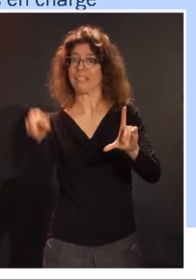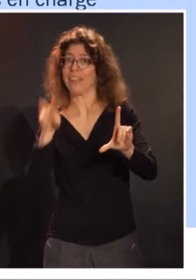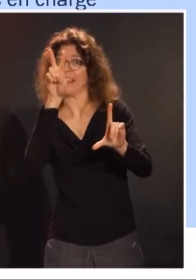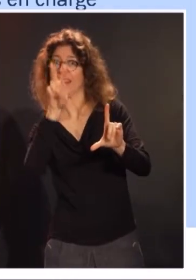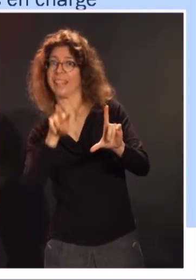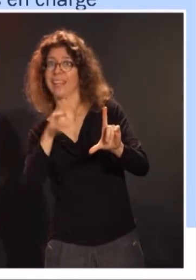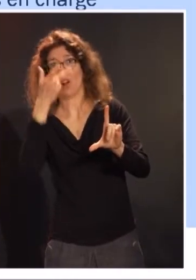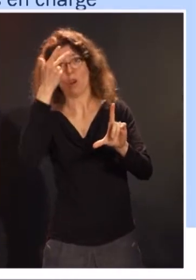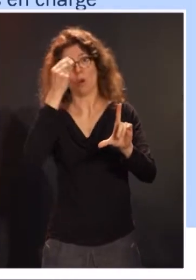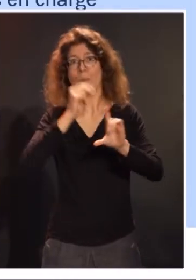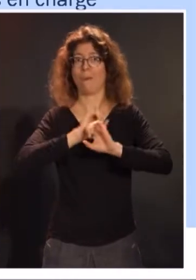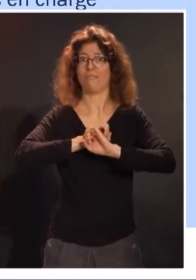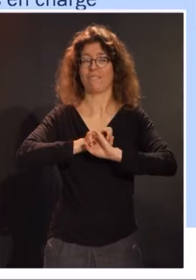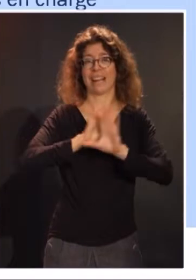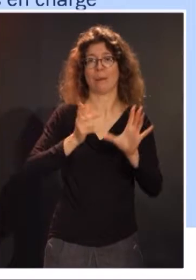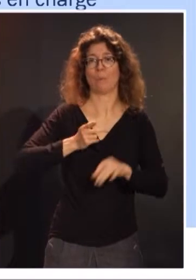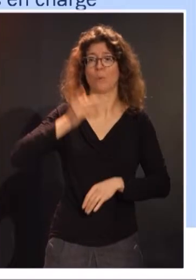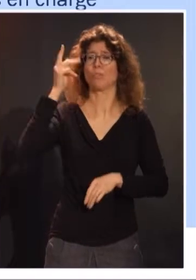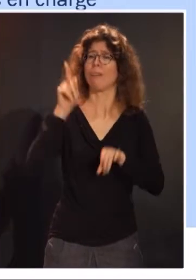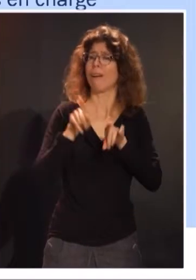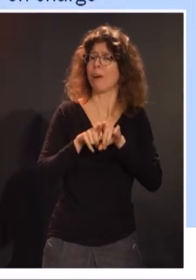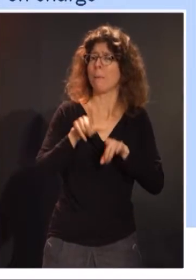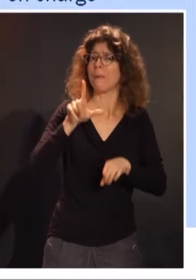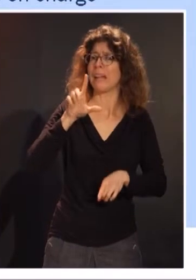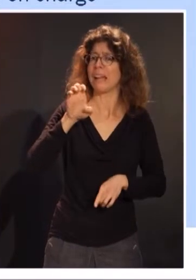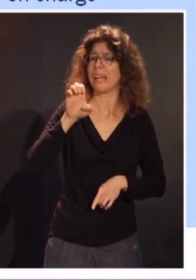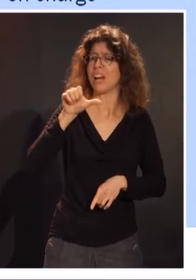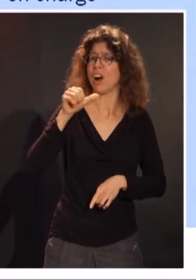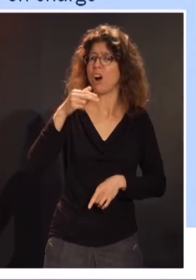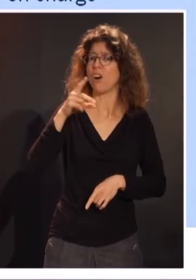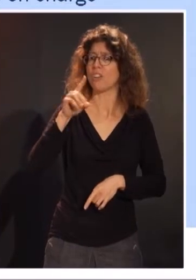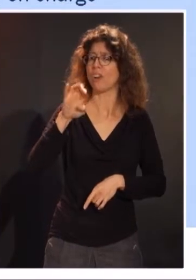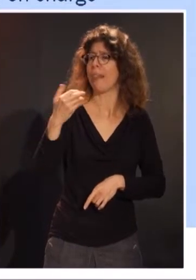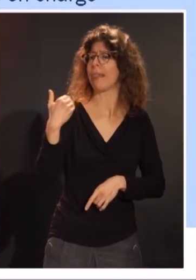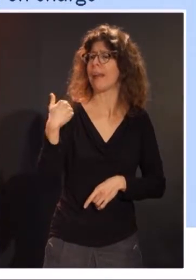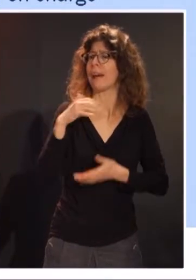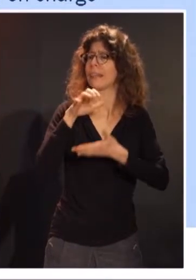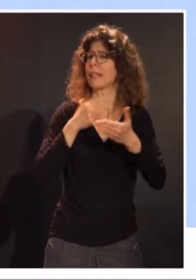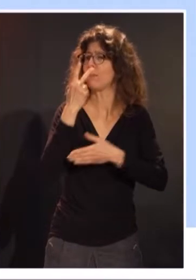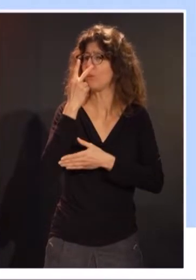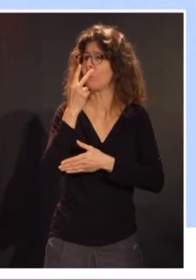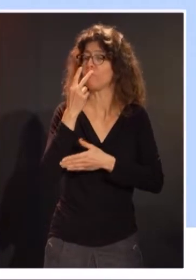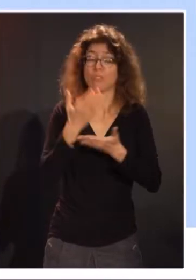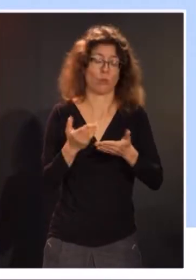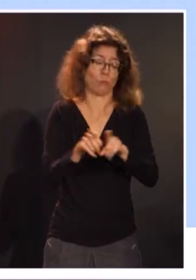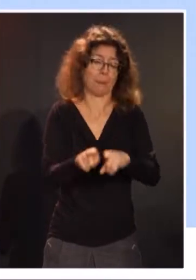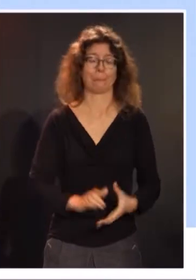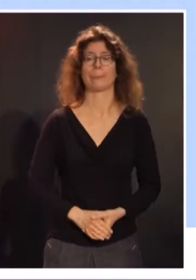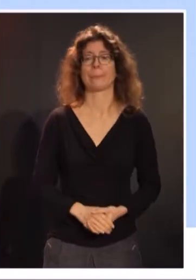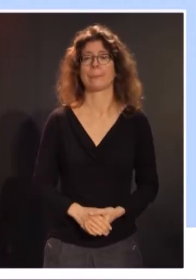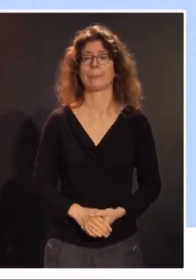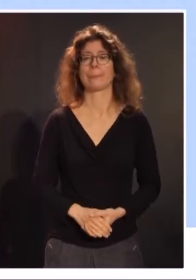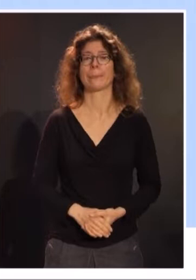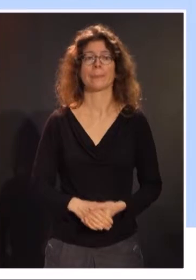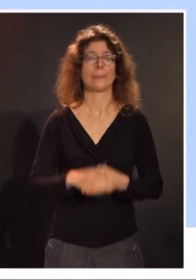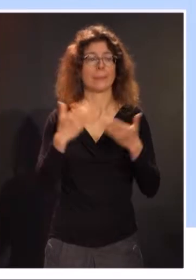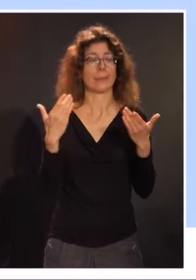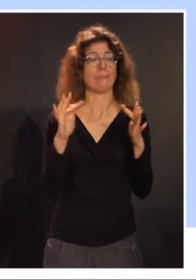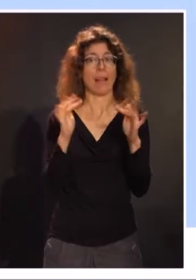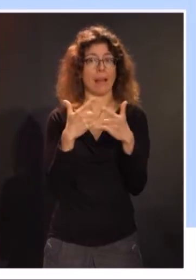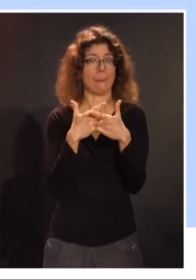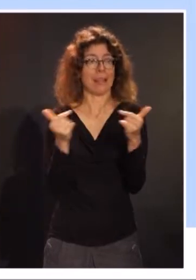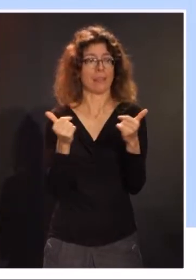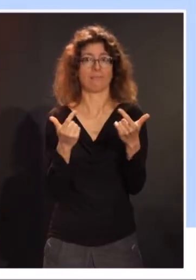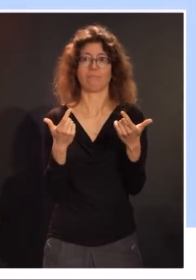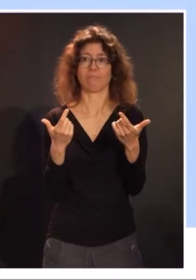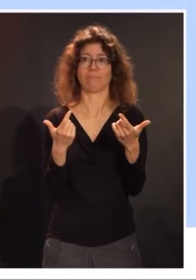situation que Léandre dont on a pu voir les productions. En termes de possibilités d'équipement, donc